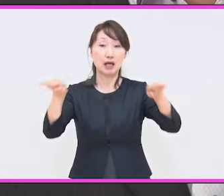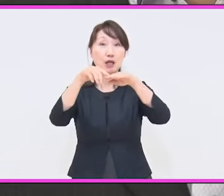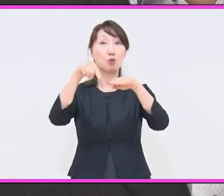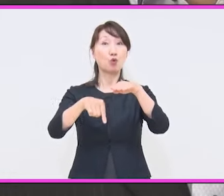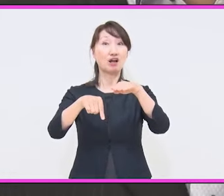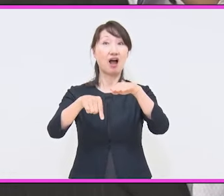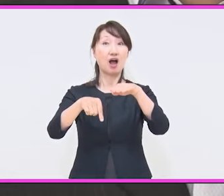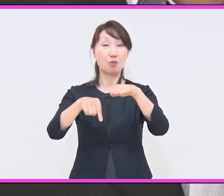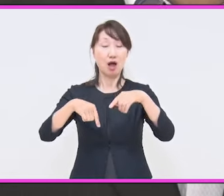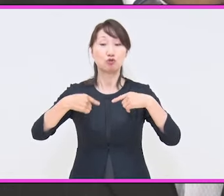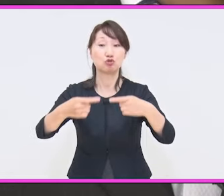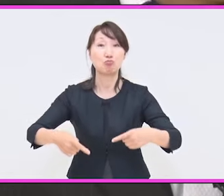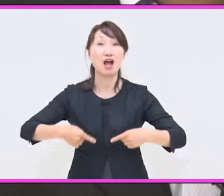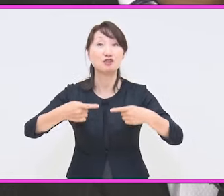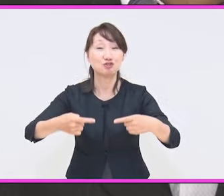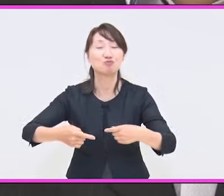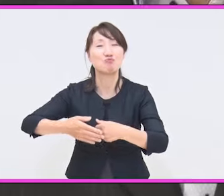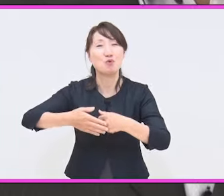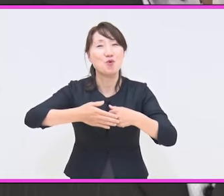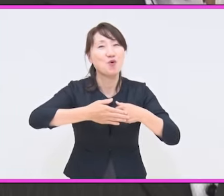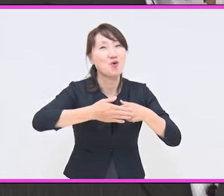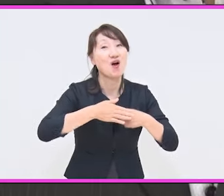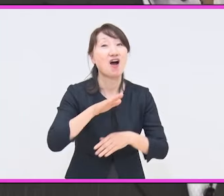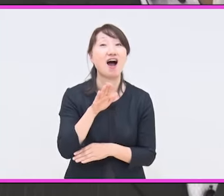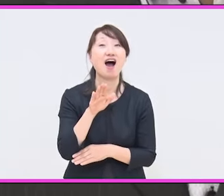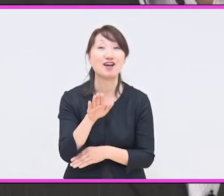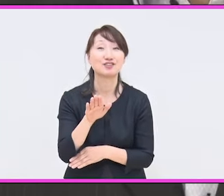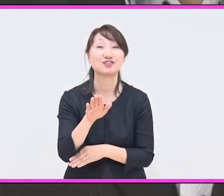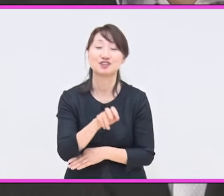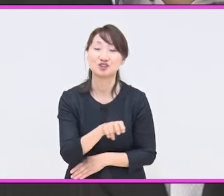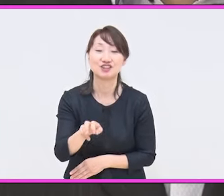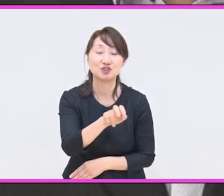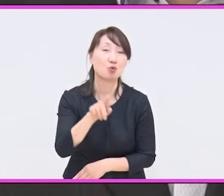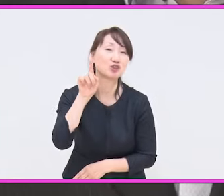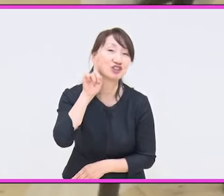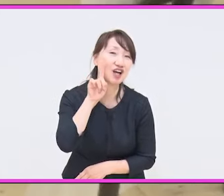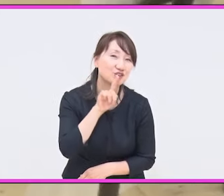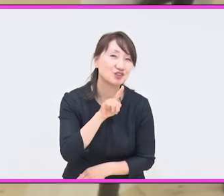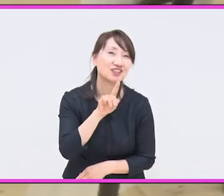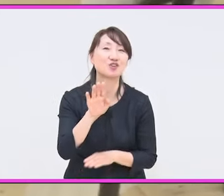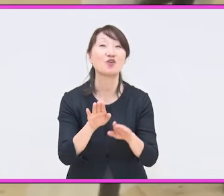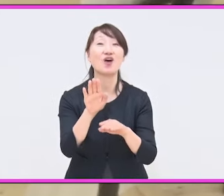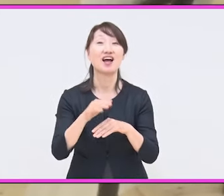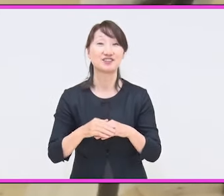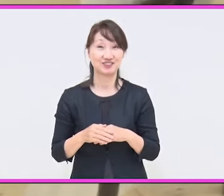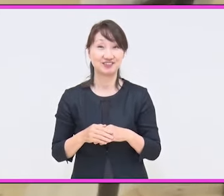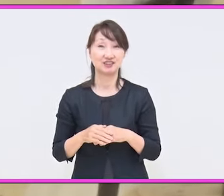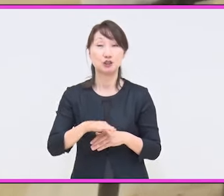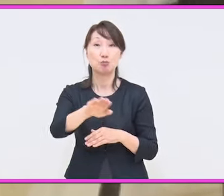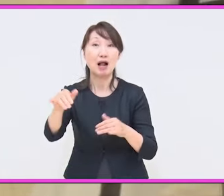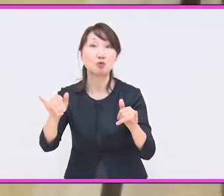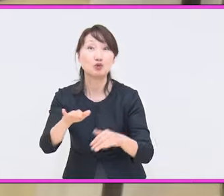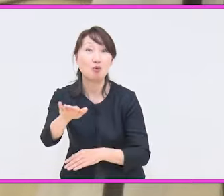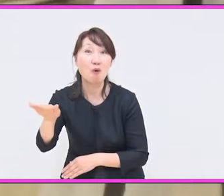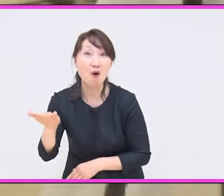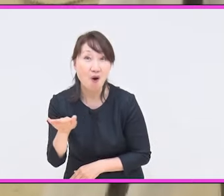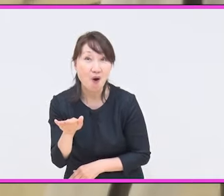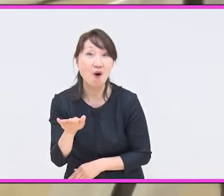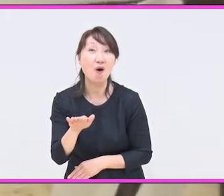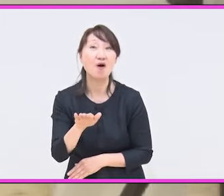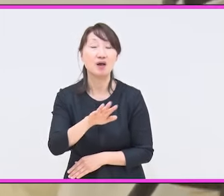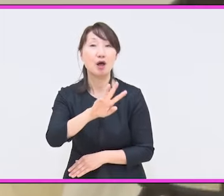車椅子に対して優しいあの作りになりましたし、まあ、周りの人たちもやっぱりそのパラス